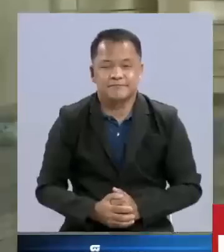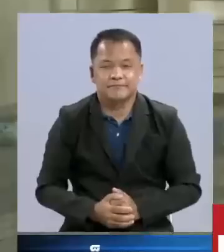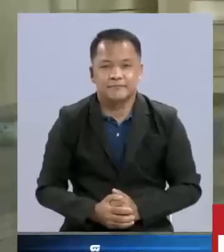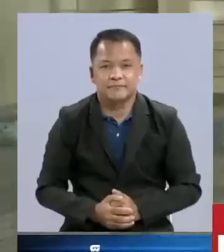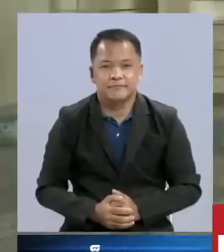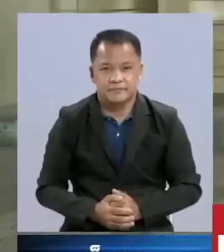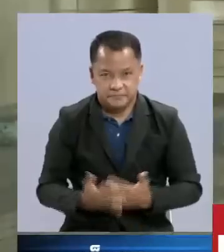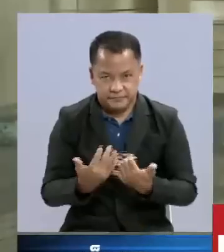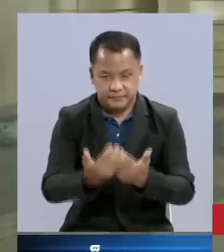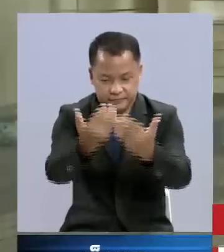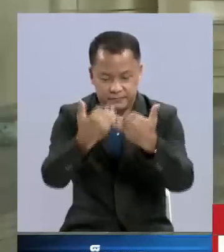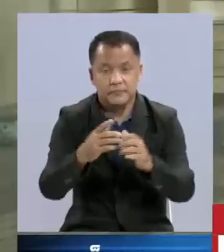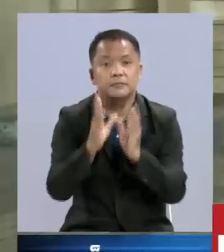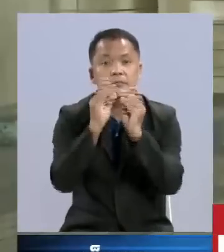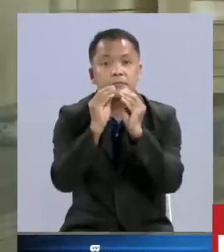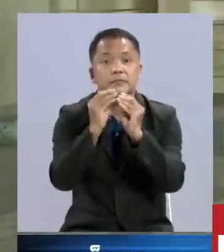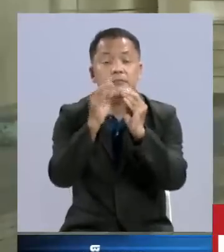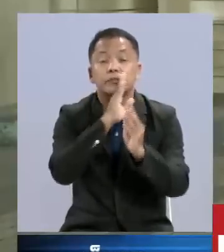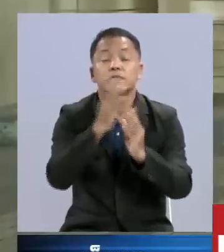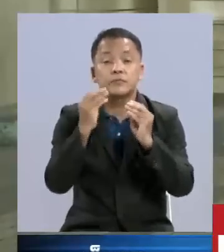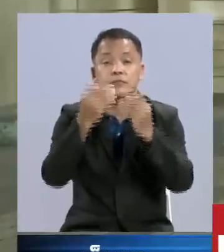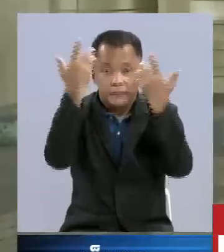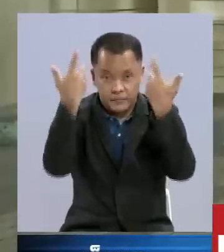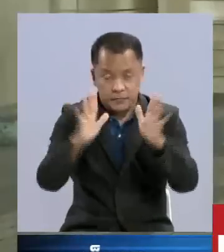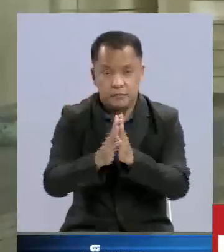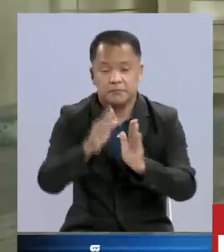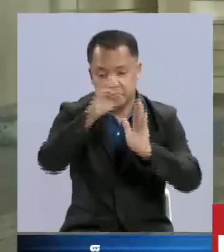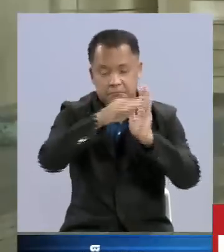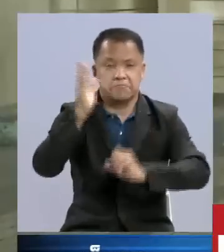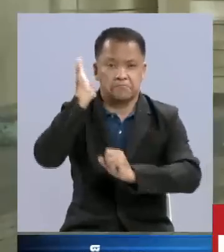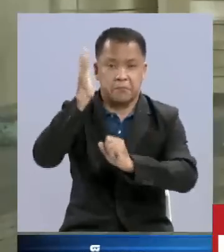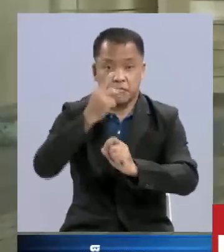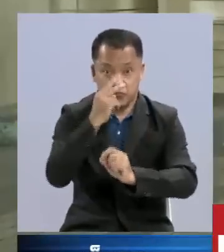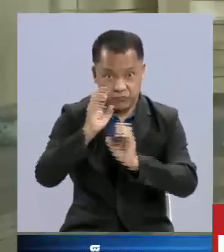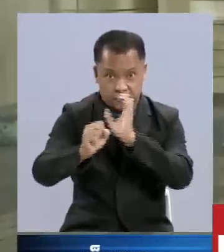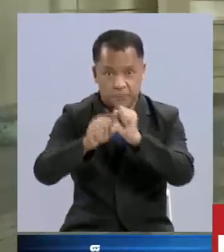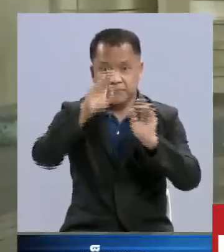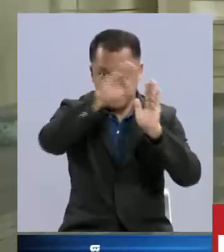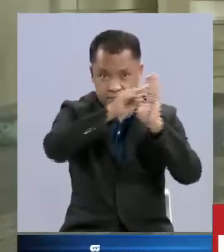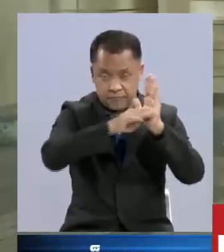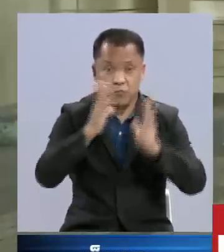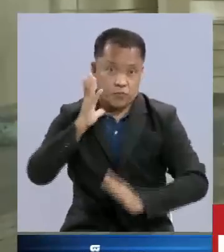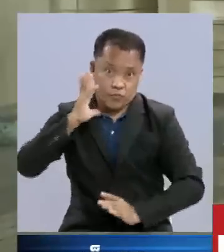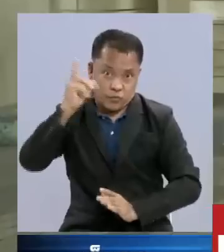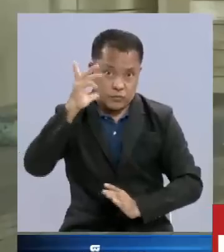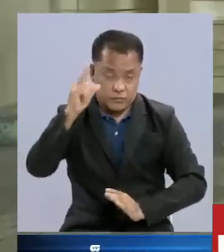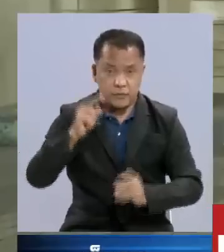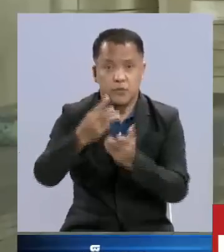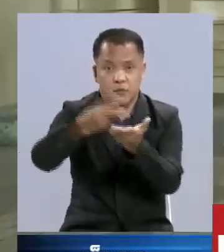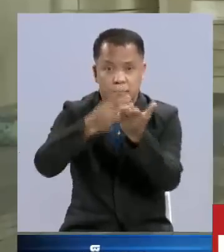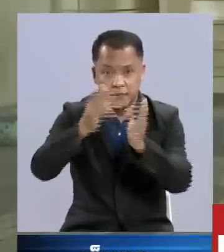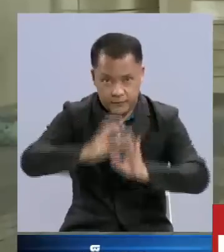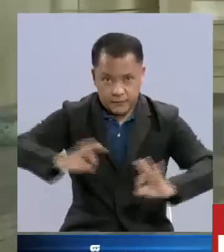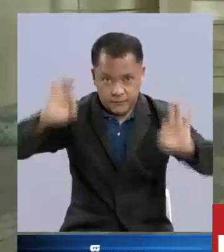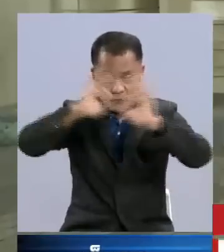ครับคุณผู้ชมครับและหลังจากมีการประชุมเสร็จสิ้นแล้วนะครับจะมีการแถลงนะครับซึ่งต้องจับตาดูในรายละเอียดและในวันพรุ่งนี้นะครับจะมีวาระสำคัญ